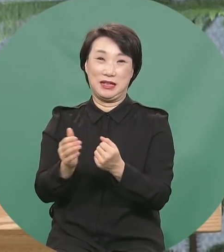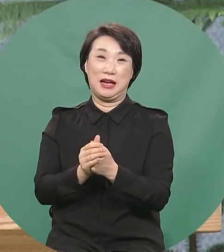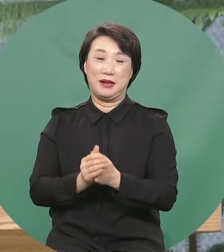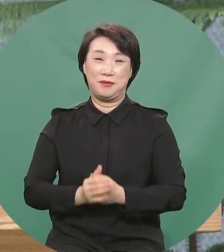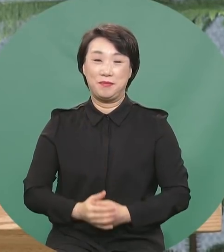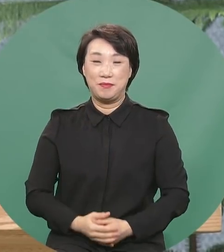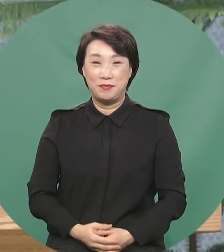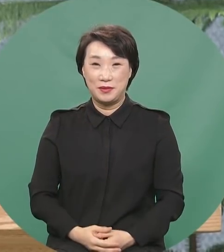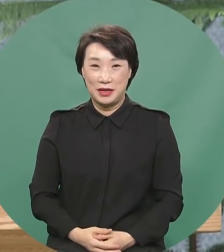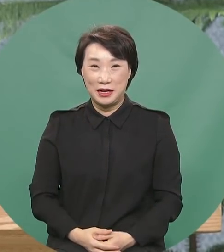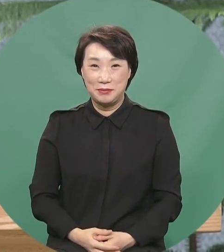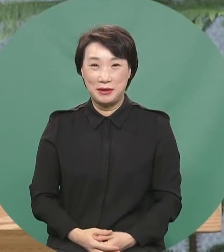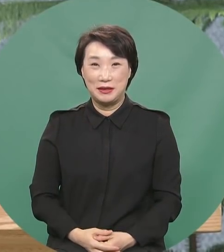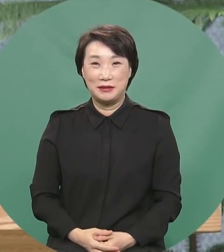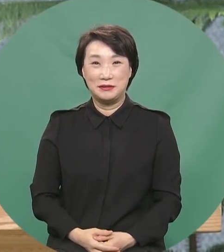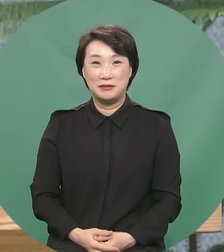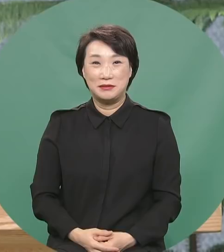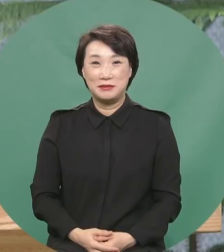여호와임이니라.